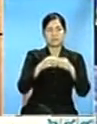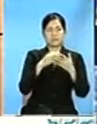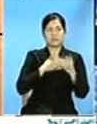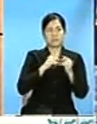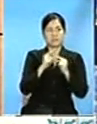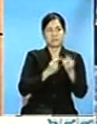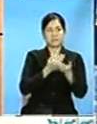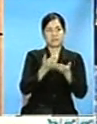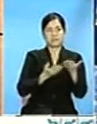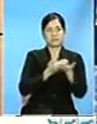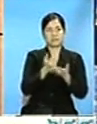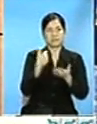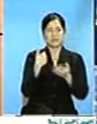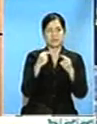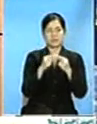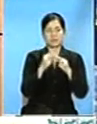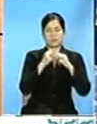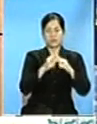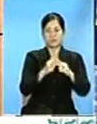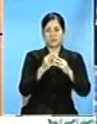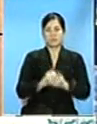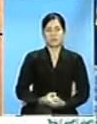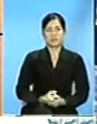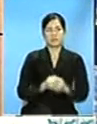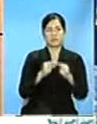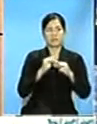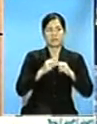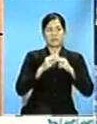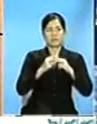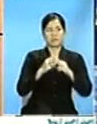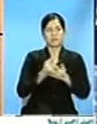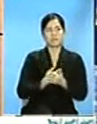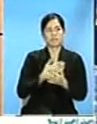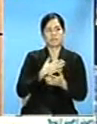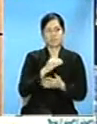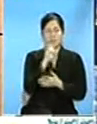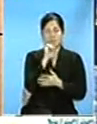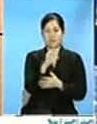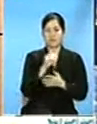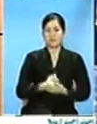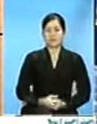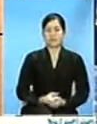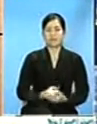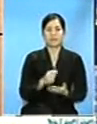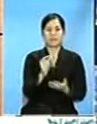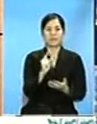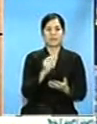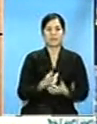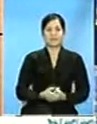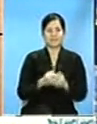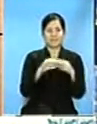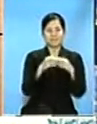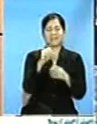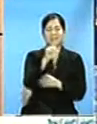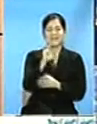ลอดเวลาต้องเป็นตัวของตัวเองนะครับอันนี้ขออนุญาตกราบเรียนนะครับดังนั้นสวสร